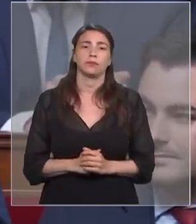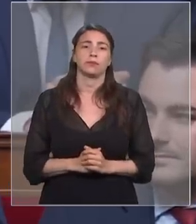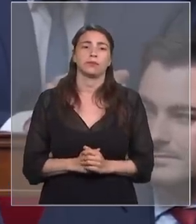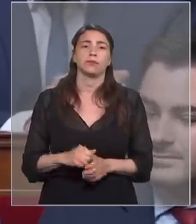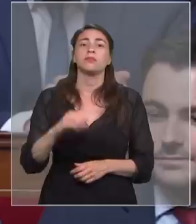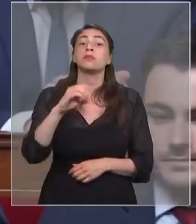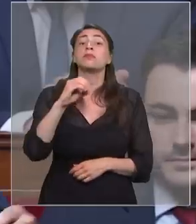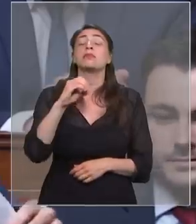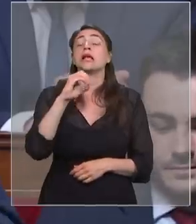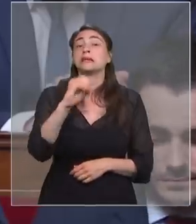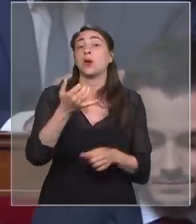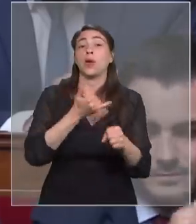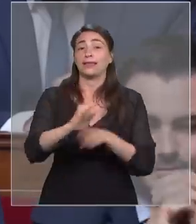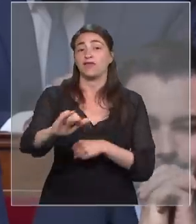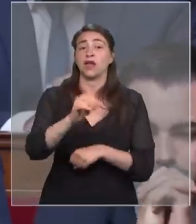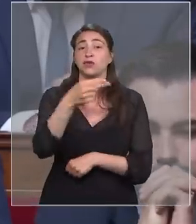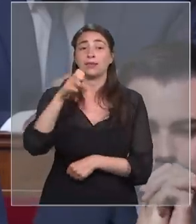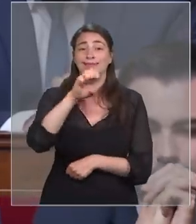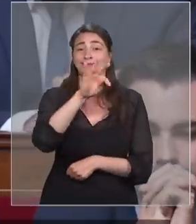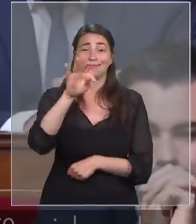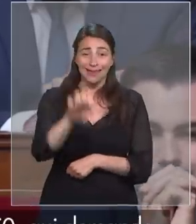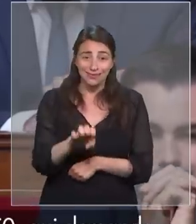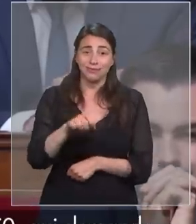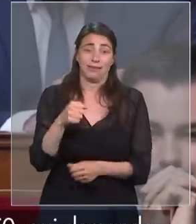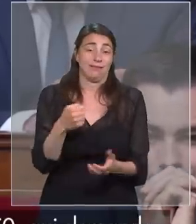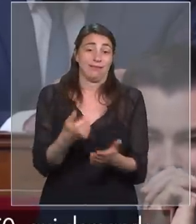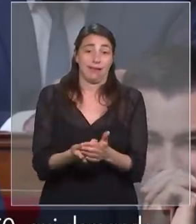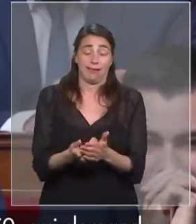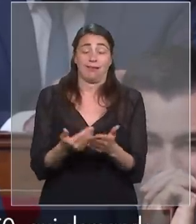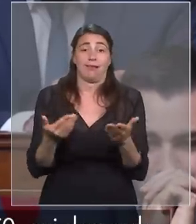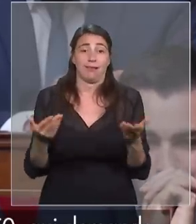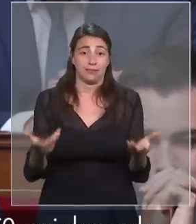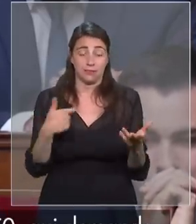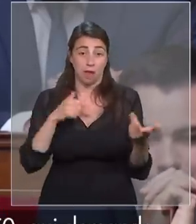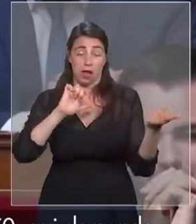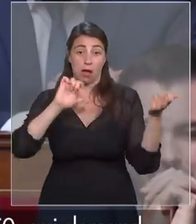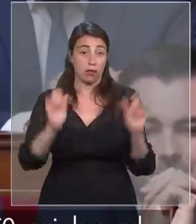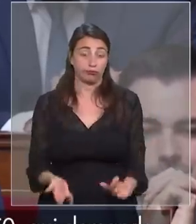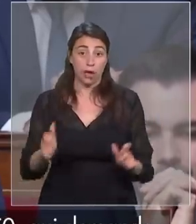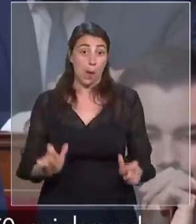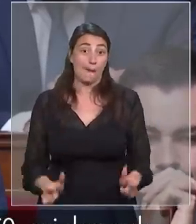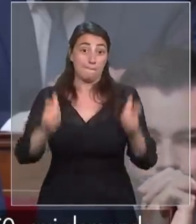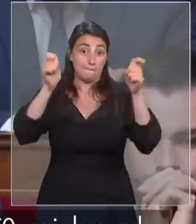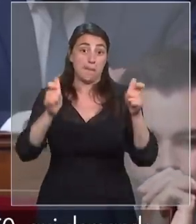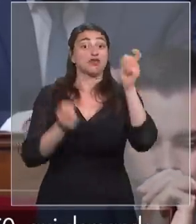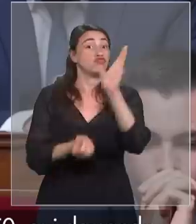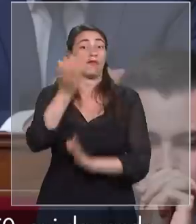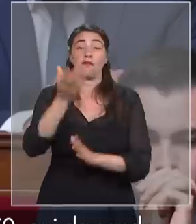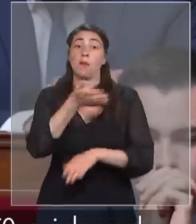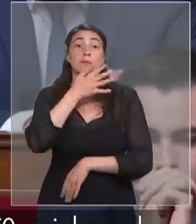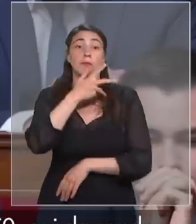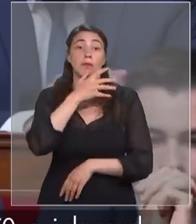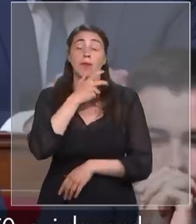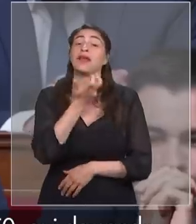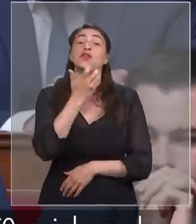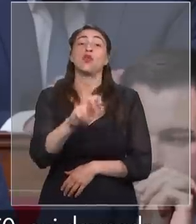zéro artificialisation nette qui gravifie la disponibilité du foncier ont entraîné un effondrement de la construction des logements neufs. 370 000